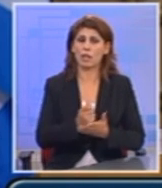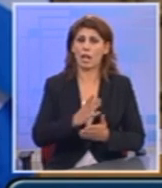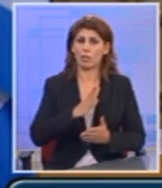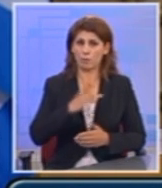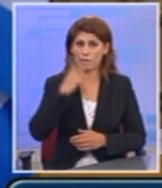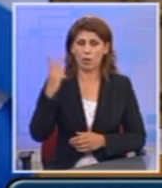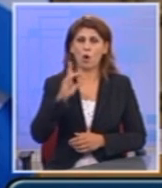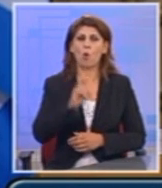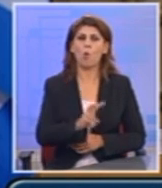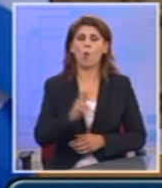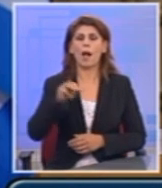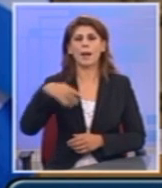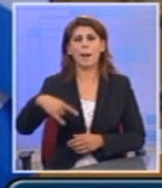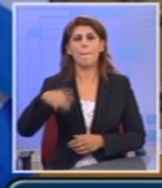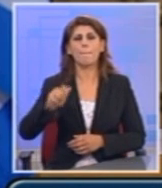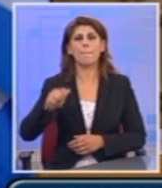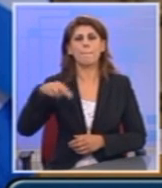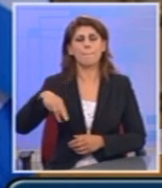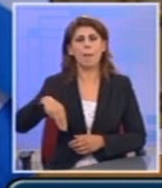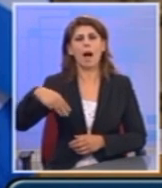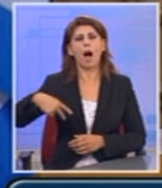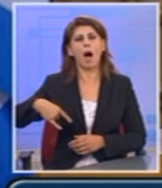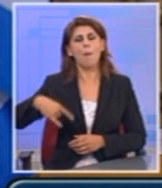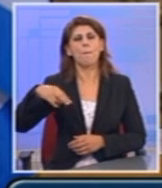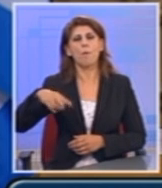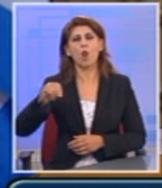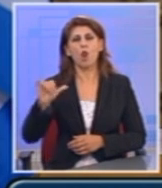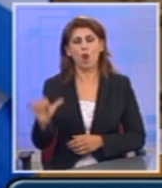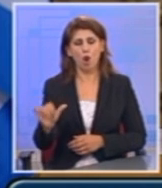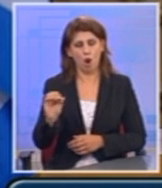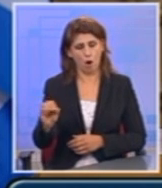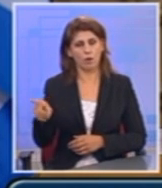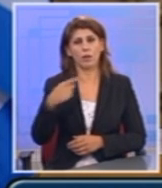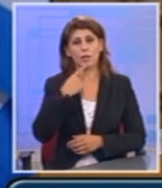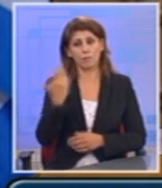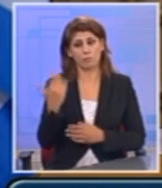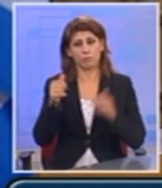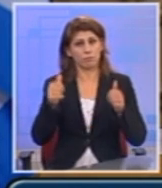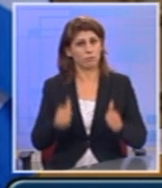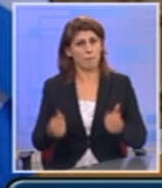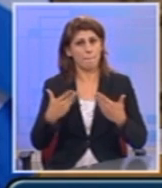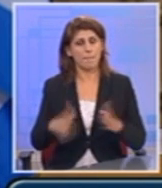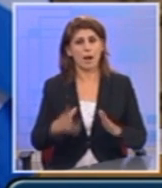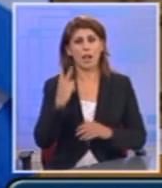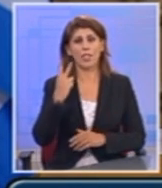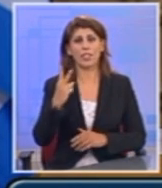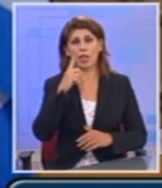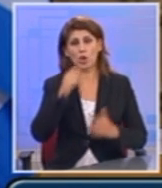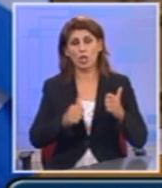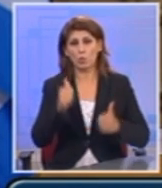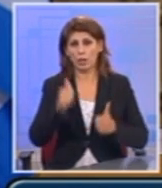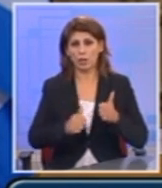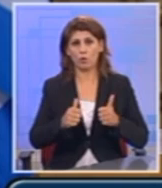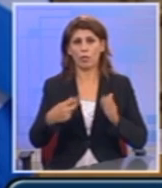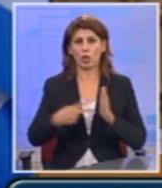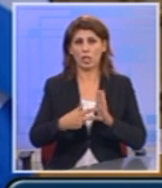άν παβλο σλαση στην πρόσφατη ανακοίνωσή του που εξέδωσε στις 2 ιουνίου